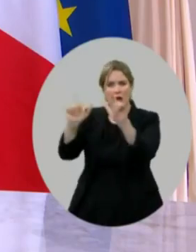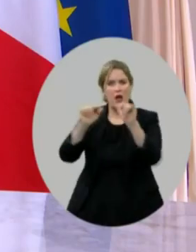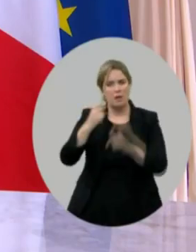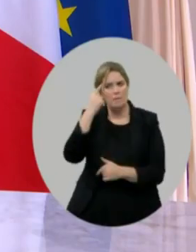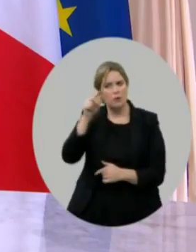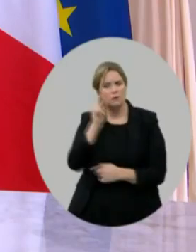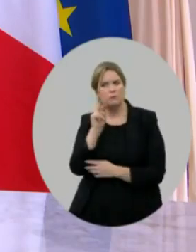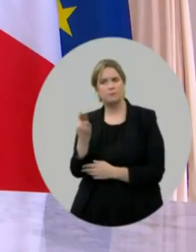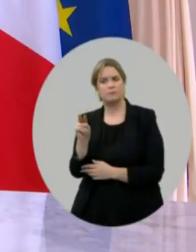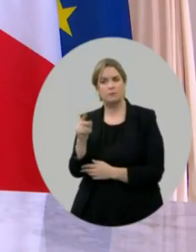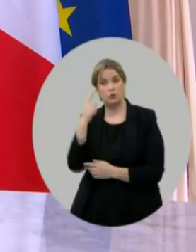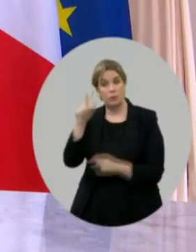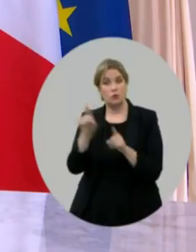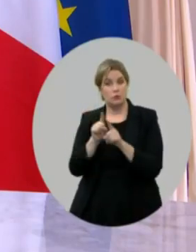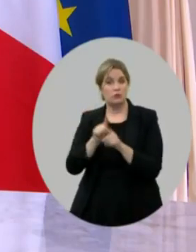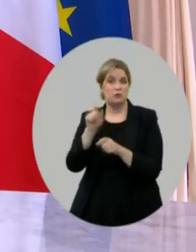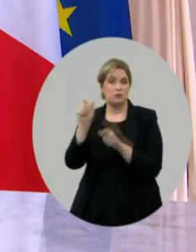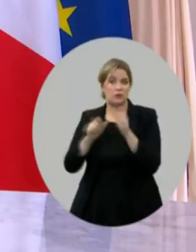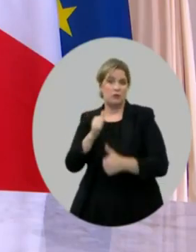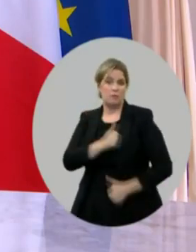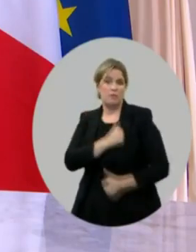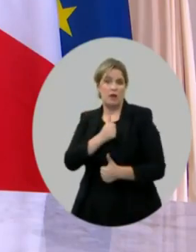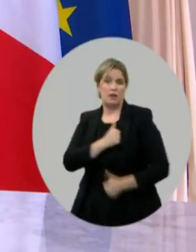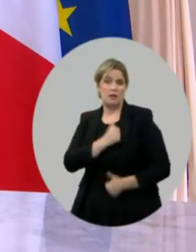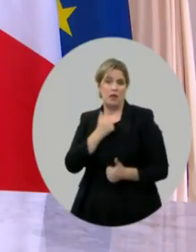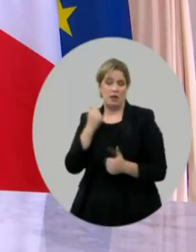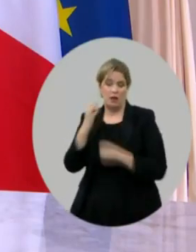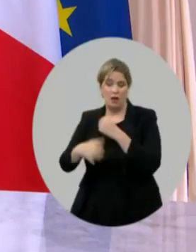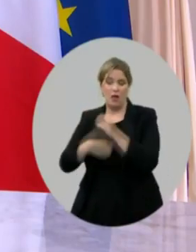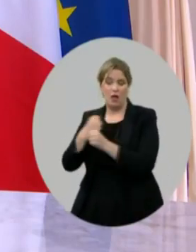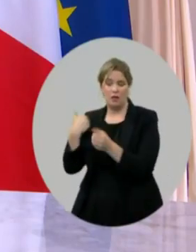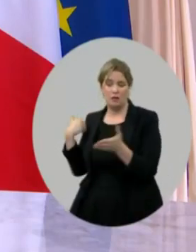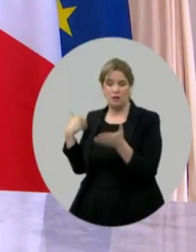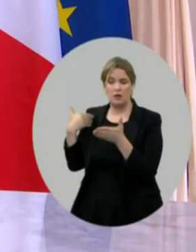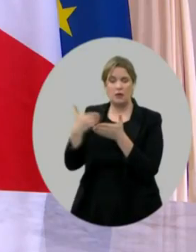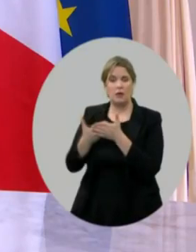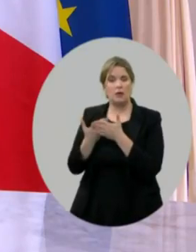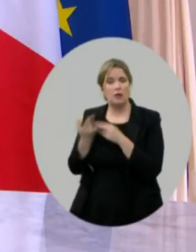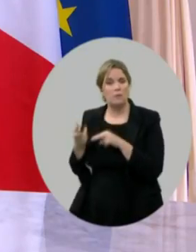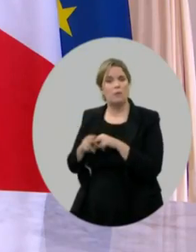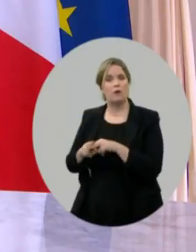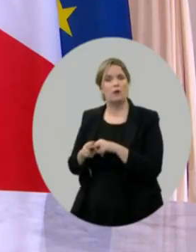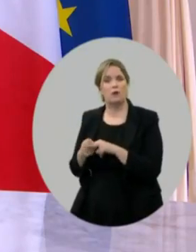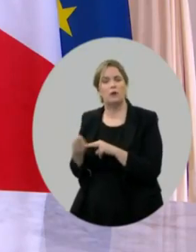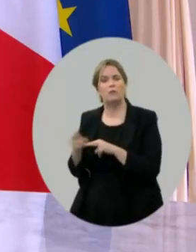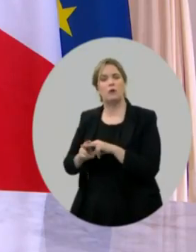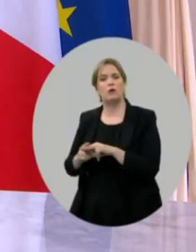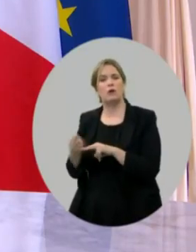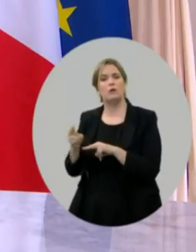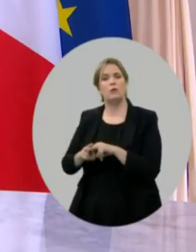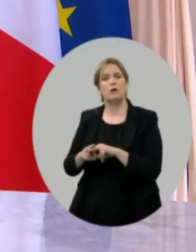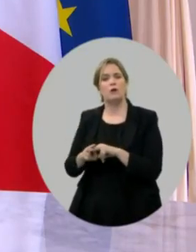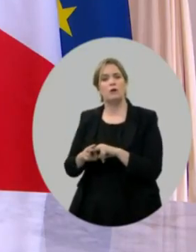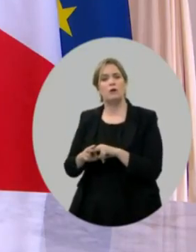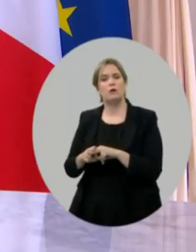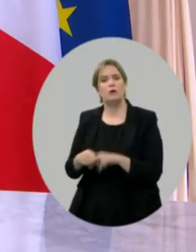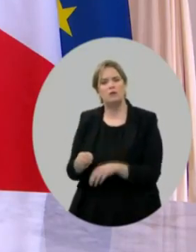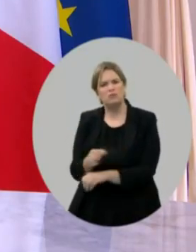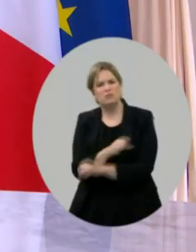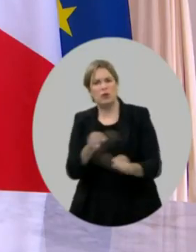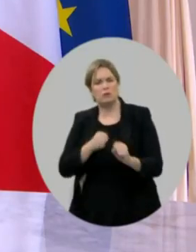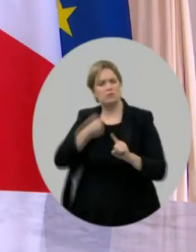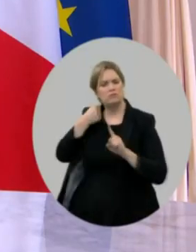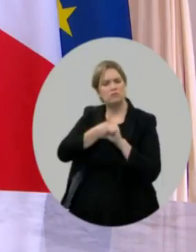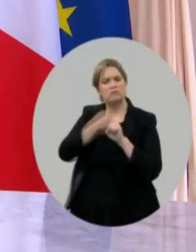Je pense à leurs camarades tombés cette année. Nous gagnerons cette bataille contre